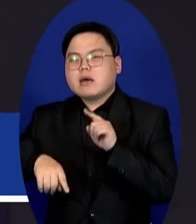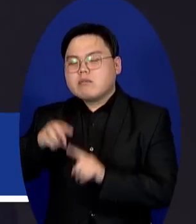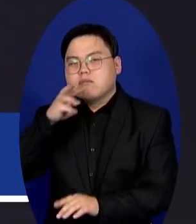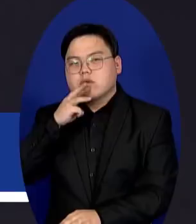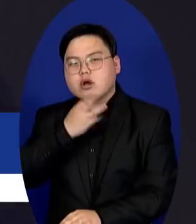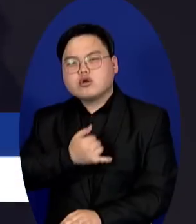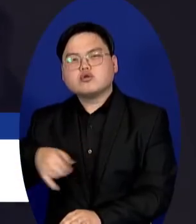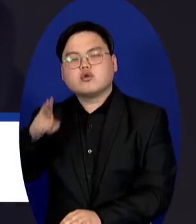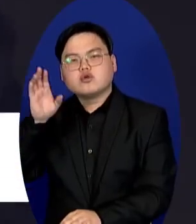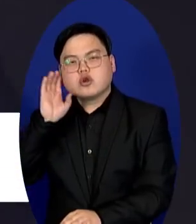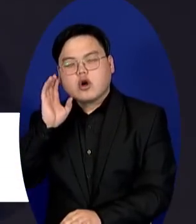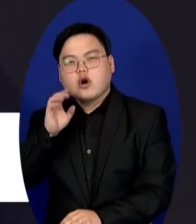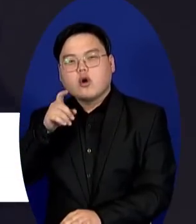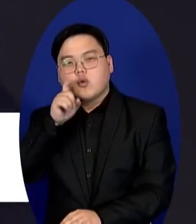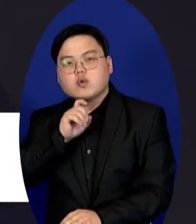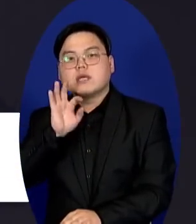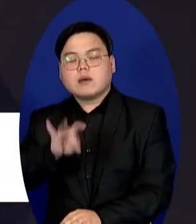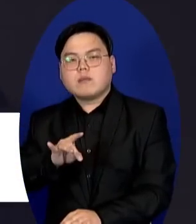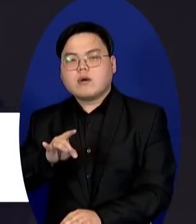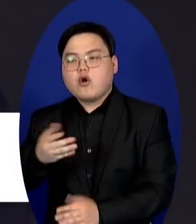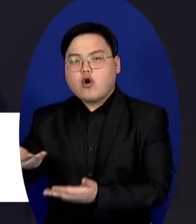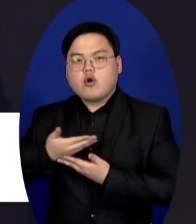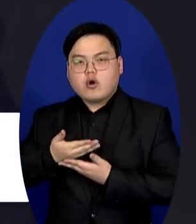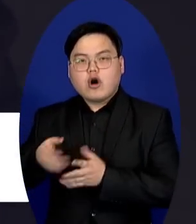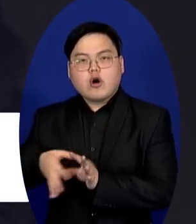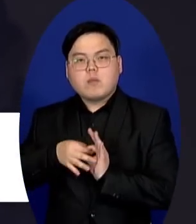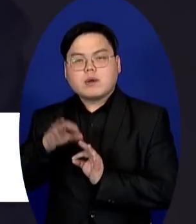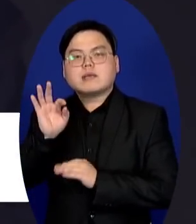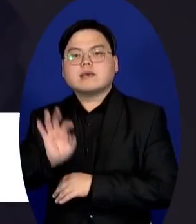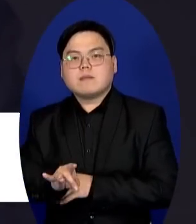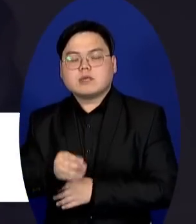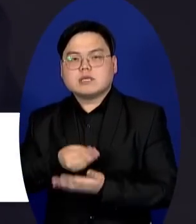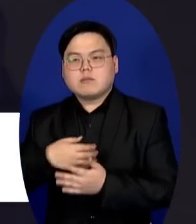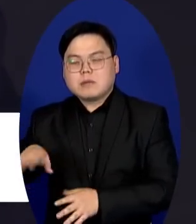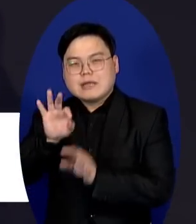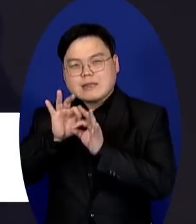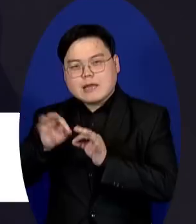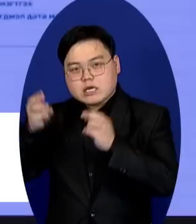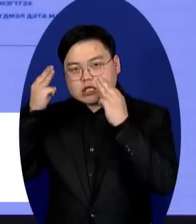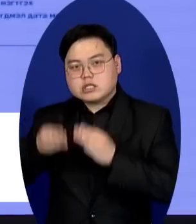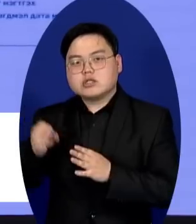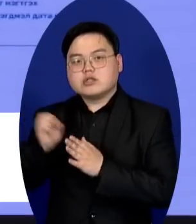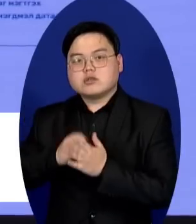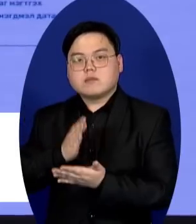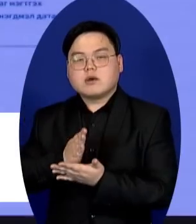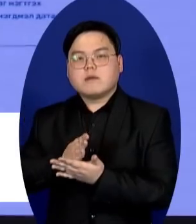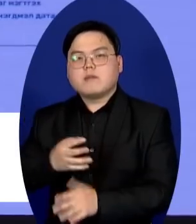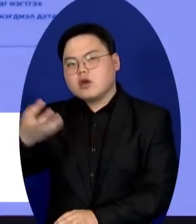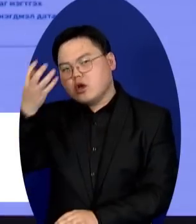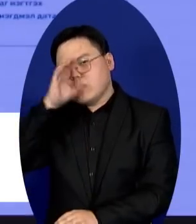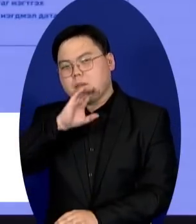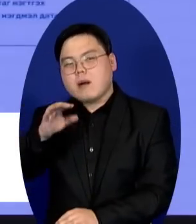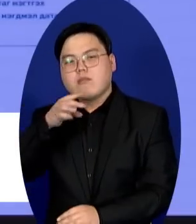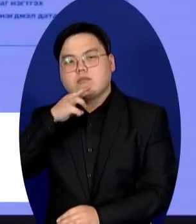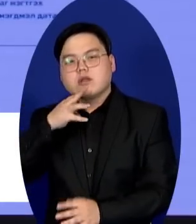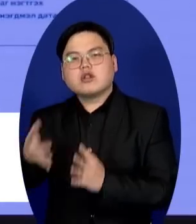мэдээллийг шууд хүссэн тохиолдолд өгөх вэ, холбогдох вэ гэдгийг бид нэр сайн шийдмээр юм байна лээ. Төрийн албанд мэдээллийн